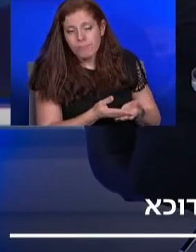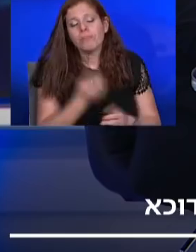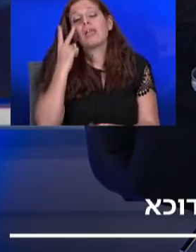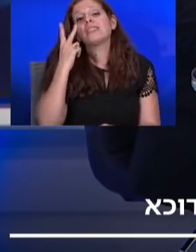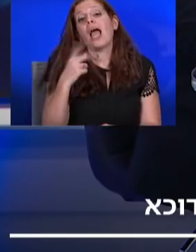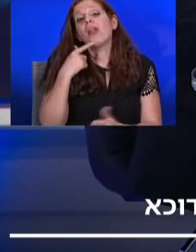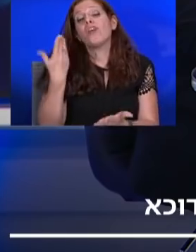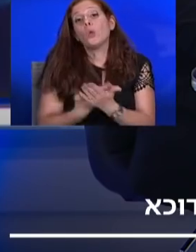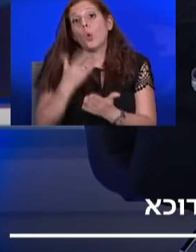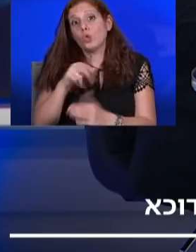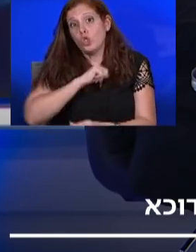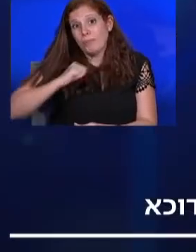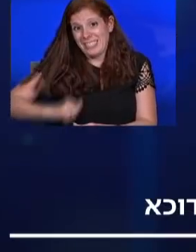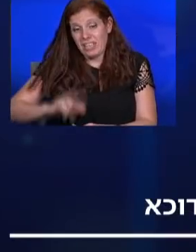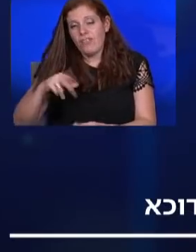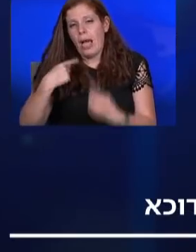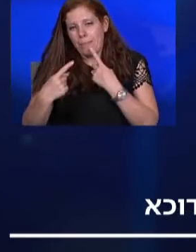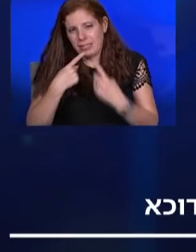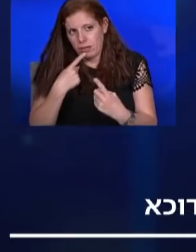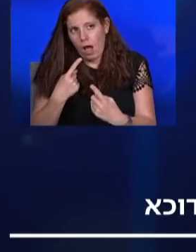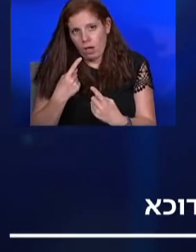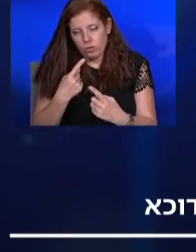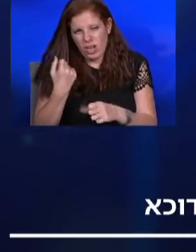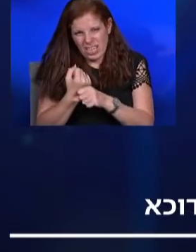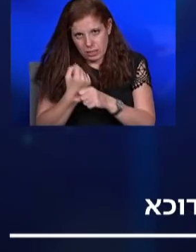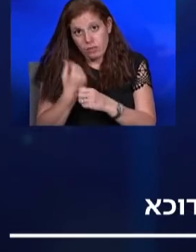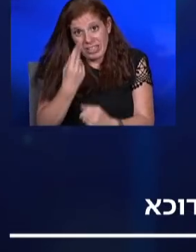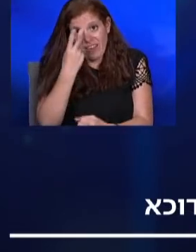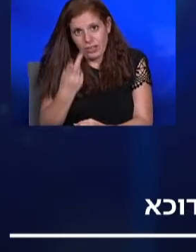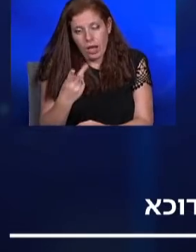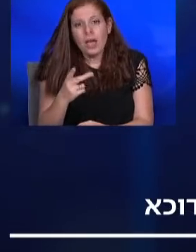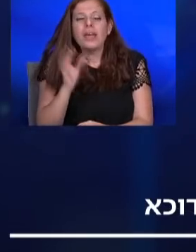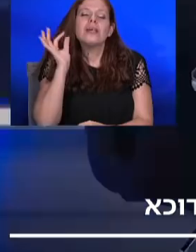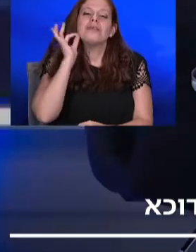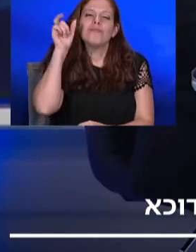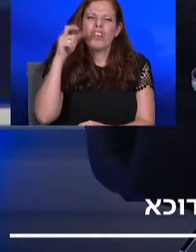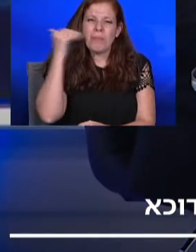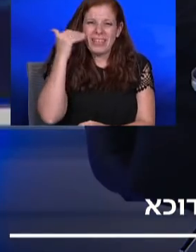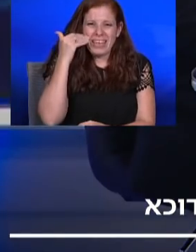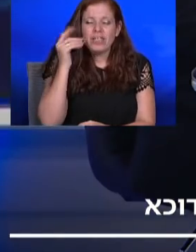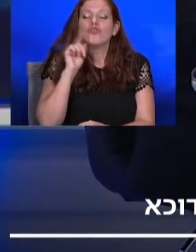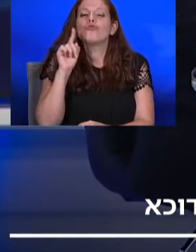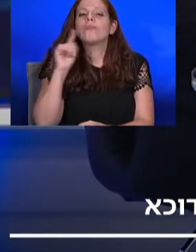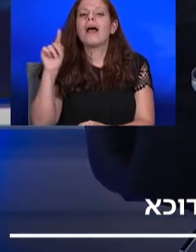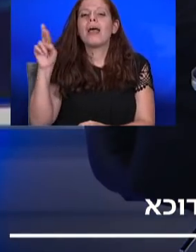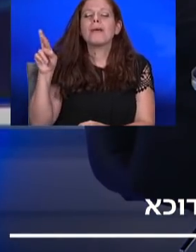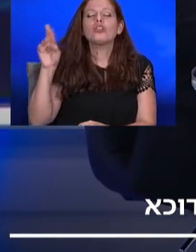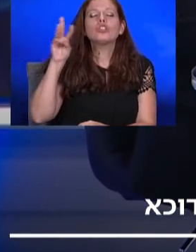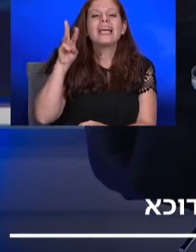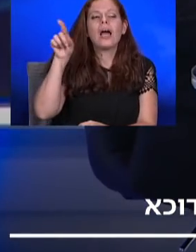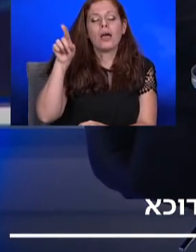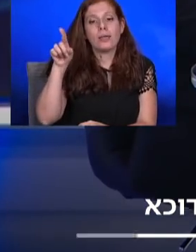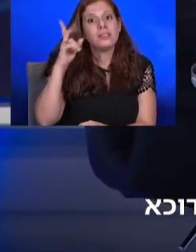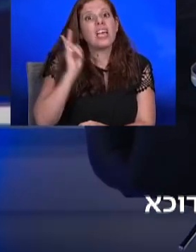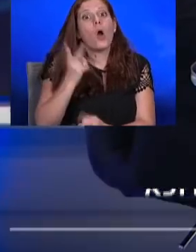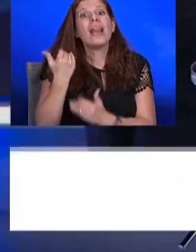משיחה שערכתי ומיד נראה עם אויגורית אמריקנית ששמה ירדה קשגרי, זה יכול להיגמר רע מאוד. בואי תראי מה